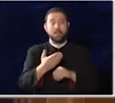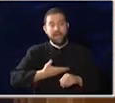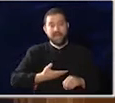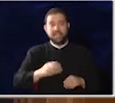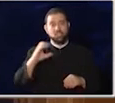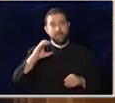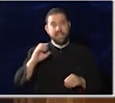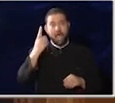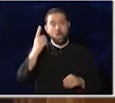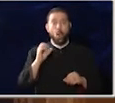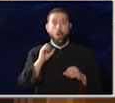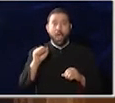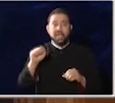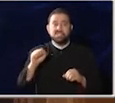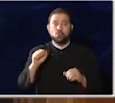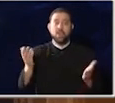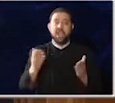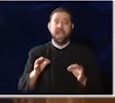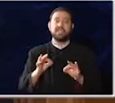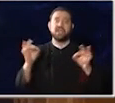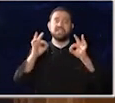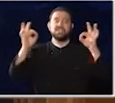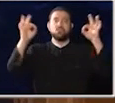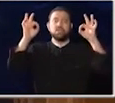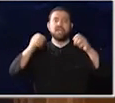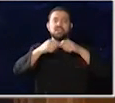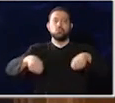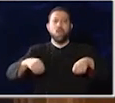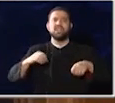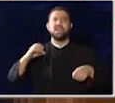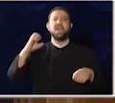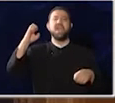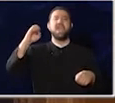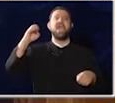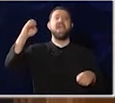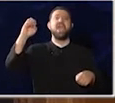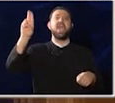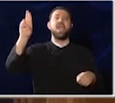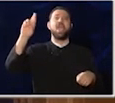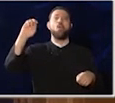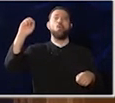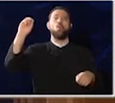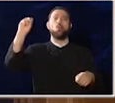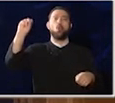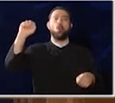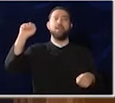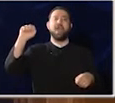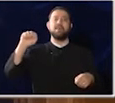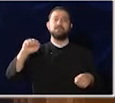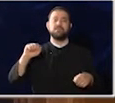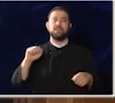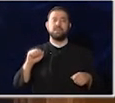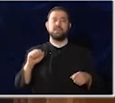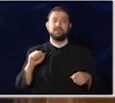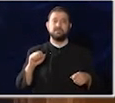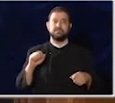o inițiativă care s-a dezvoltat în întreaga Europa, în Occidentul European, în